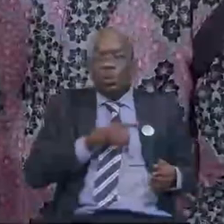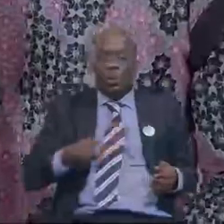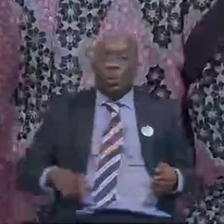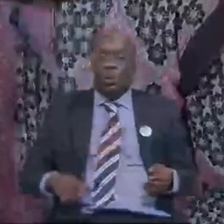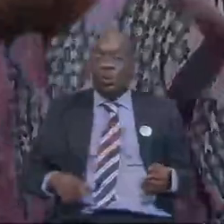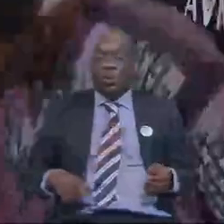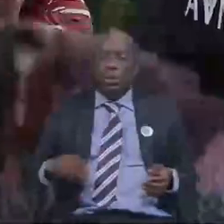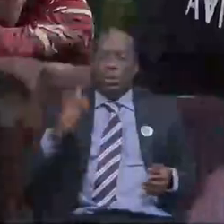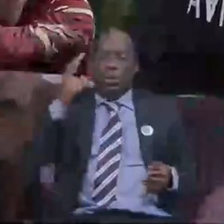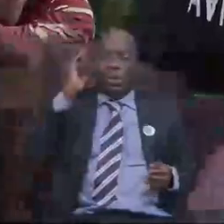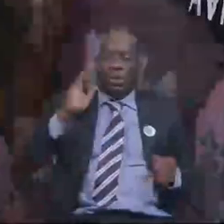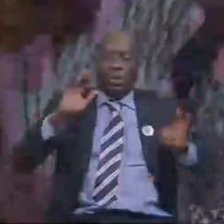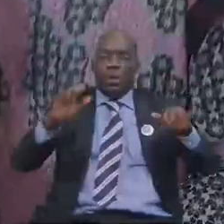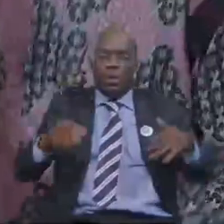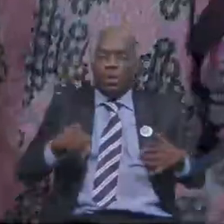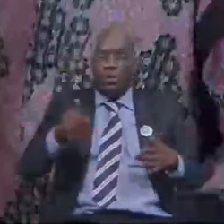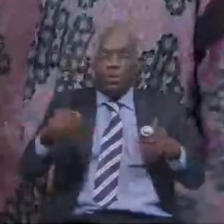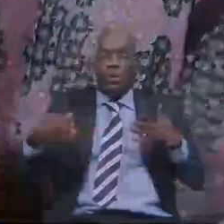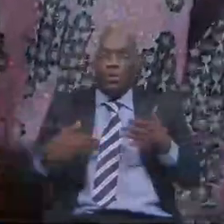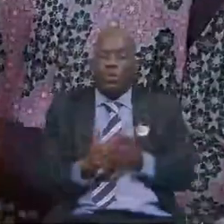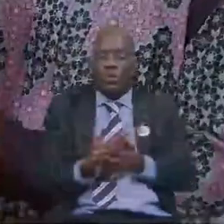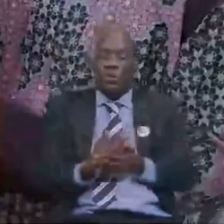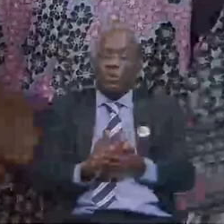et Dieu vous donnera une nouvelle diligence